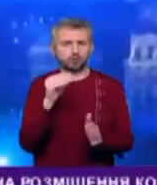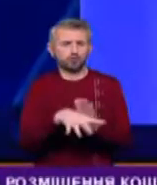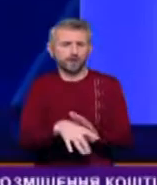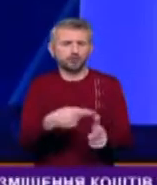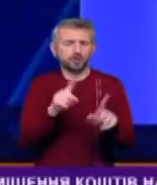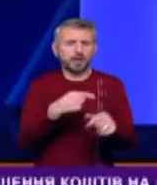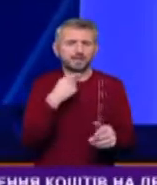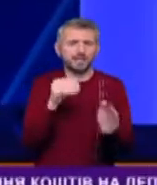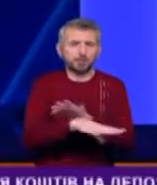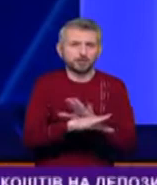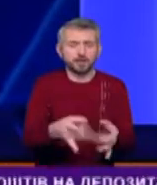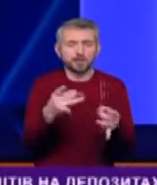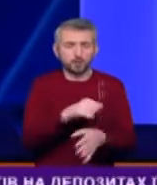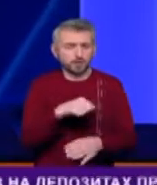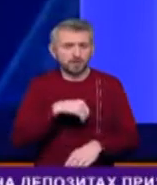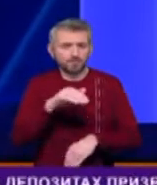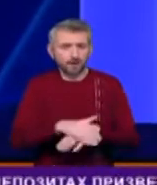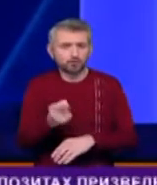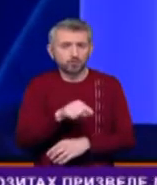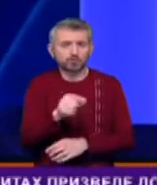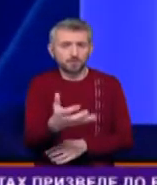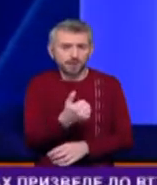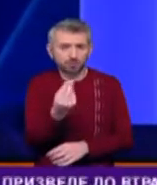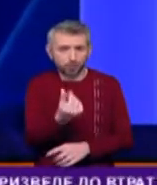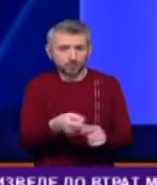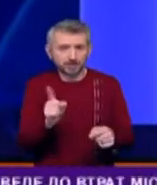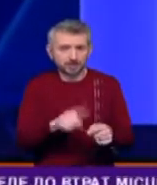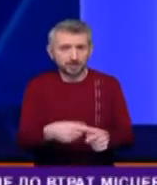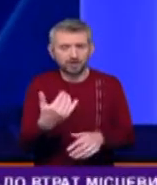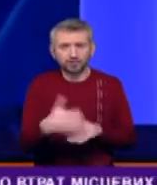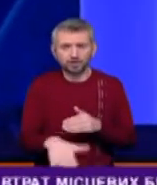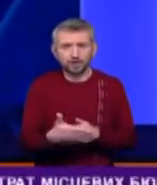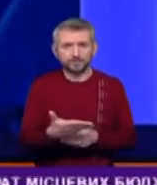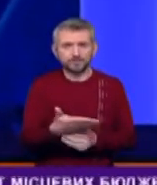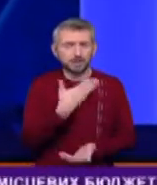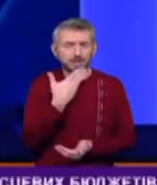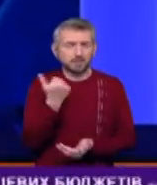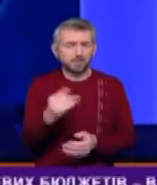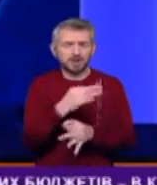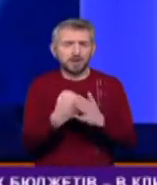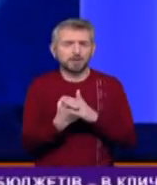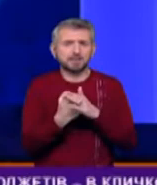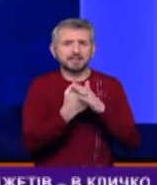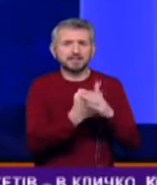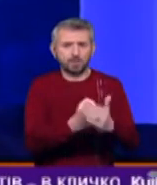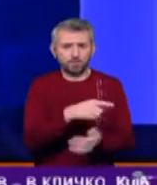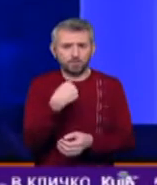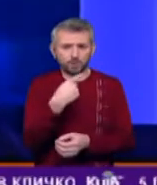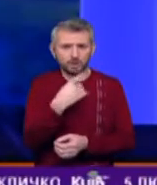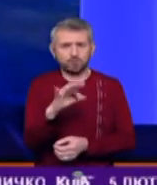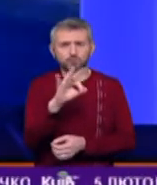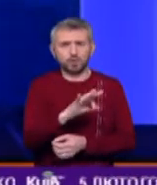навіть не проголосувати. Просто сам факт того, що ти береш гроші, це вже якби немає жодних підстав говорити